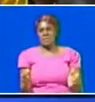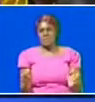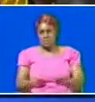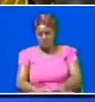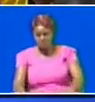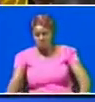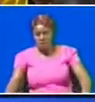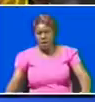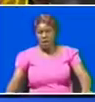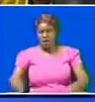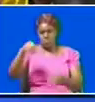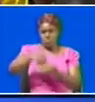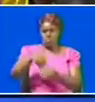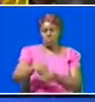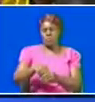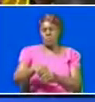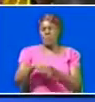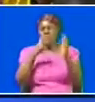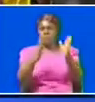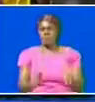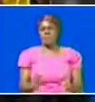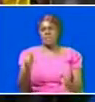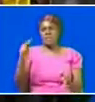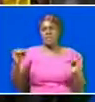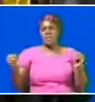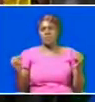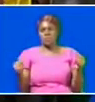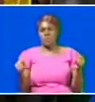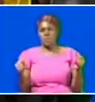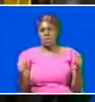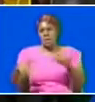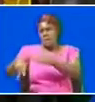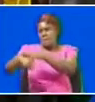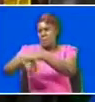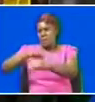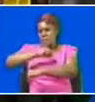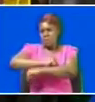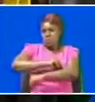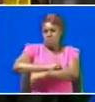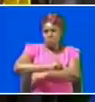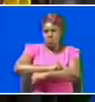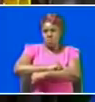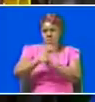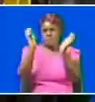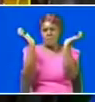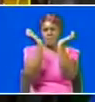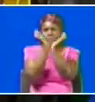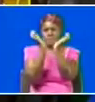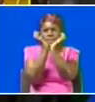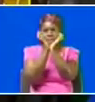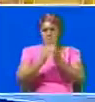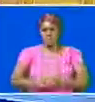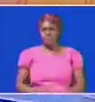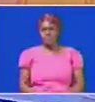gunia. Cecilia Wakesho, KTN News, katika shule ya msingi ya Jehova Jire, eneo la maili 7.